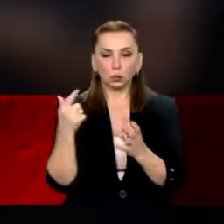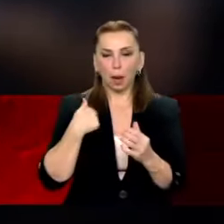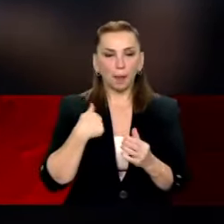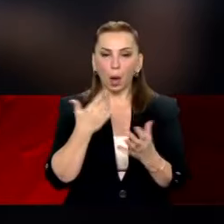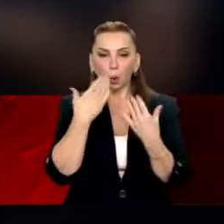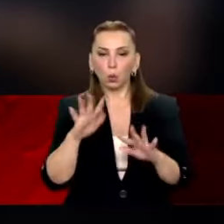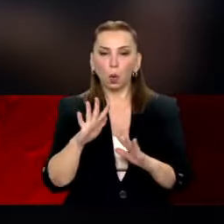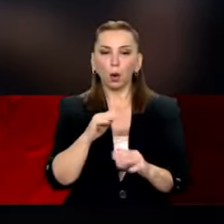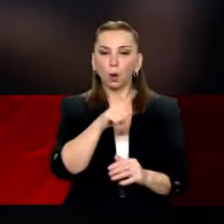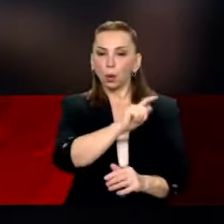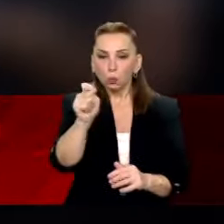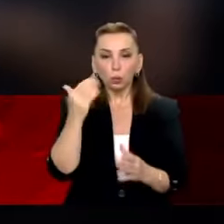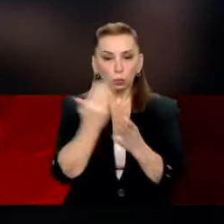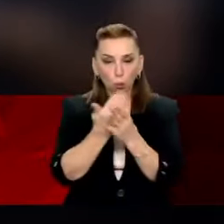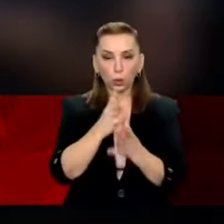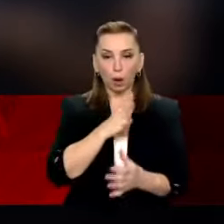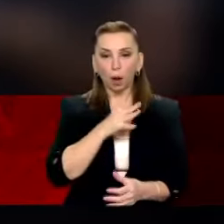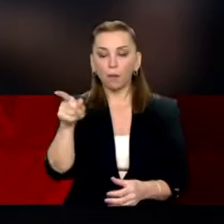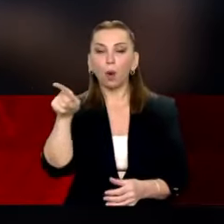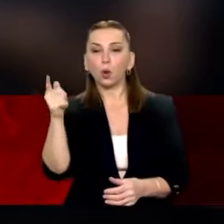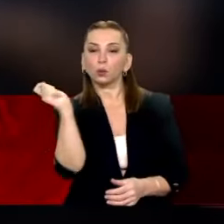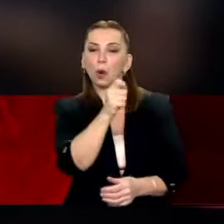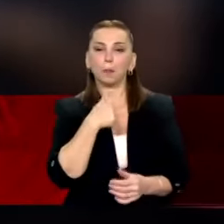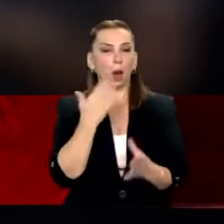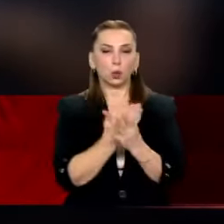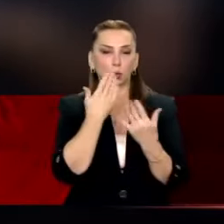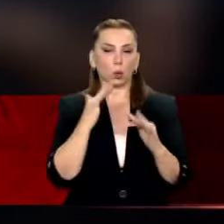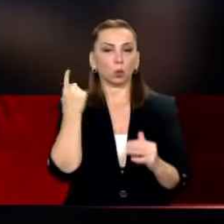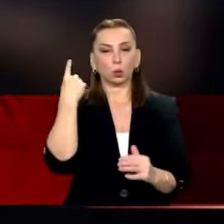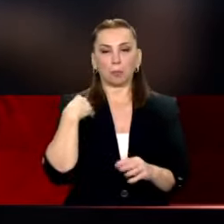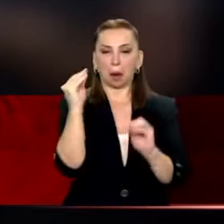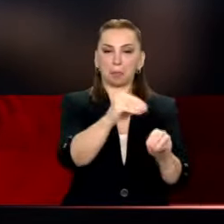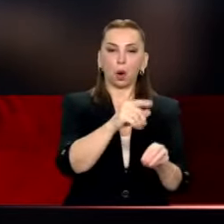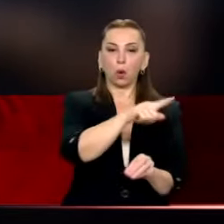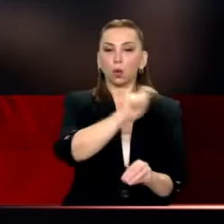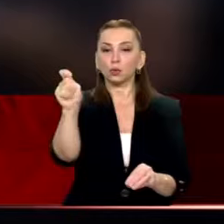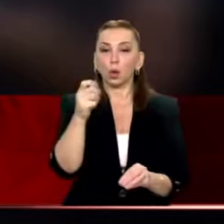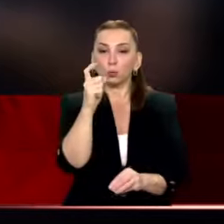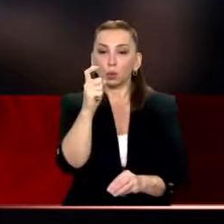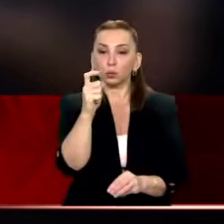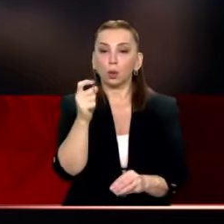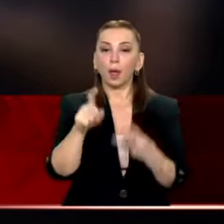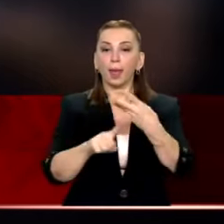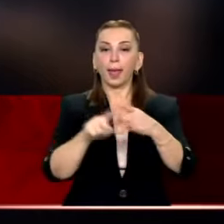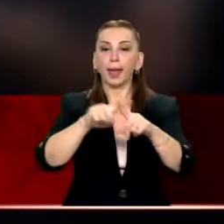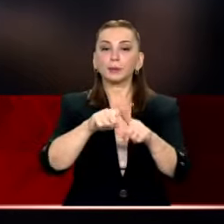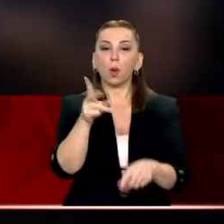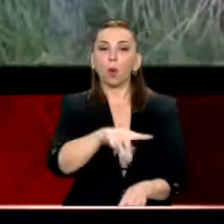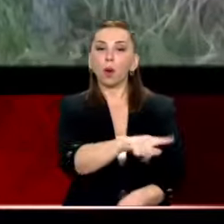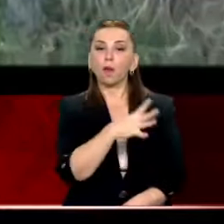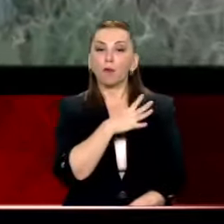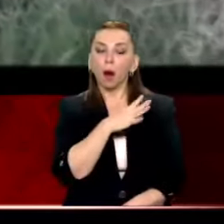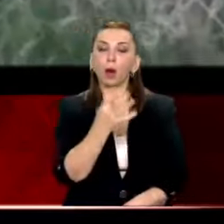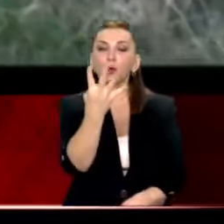yok dosyan var sende birkaç tane bende yok Dün getirdim bıraktım e burada 9 tane ex var bende burada dördünün dosyası